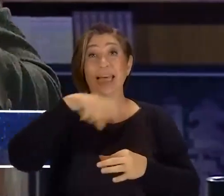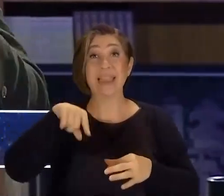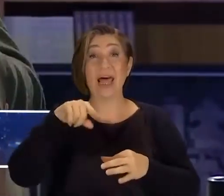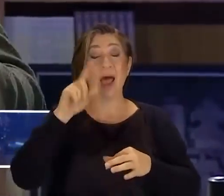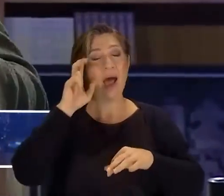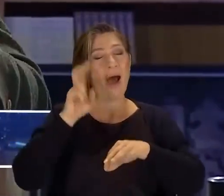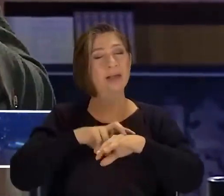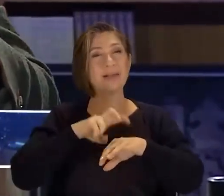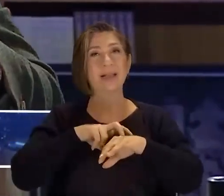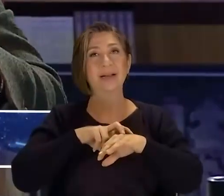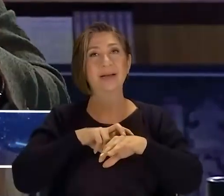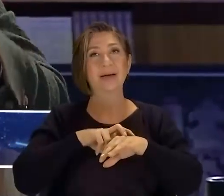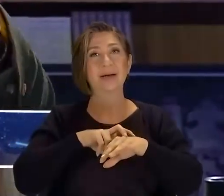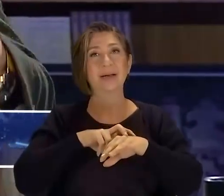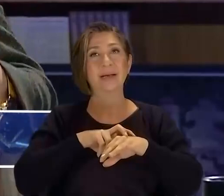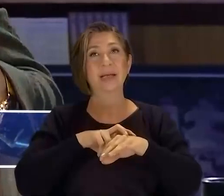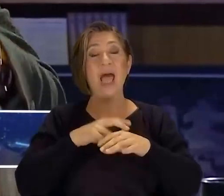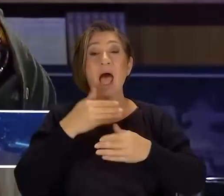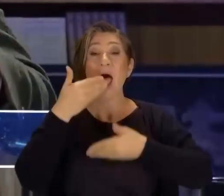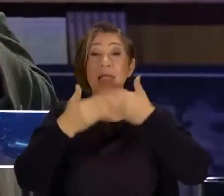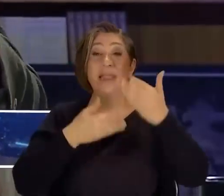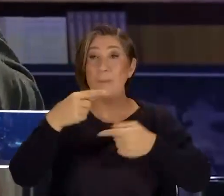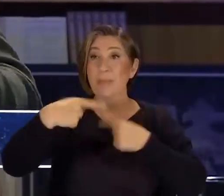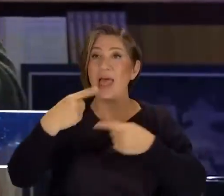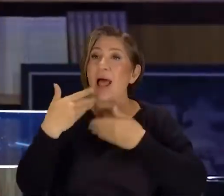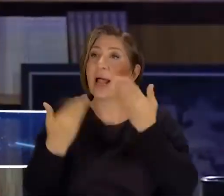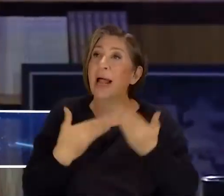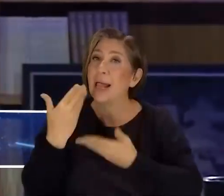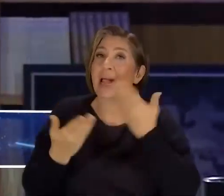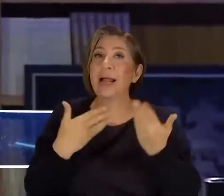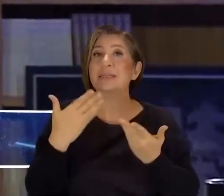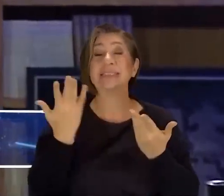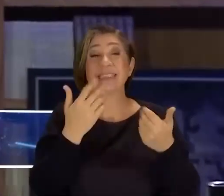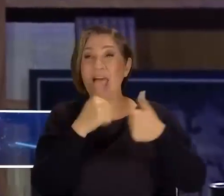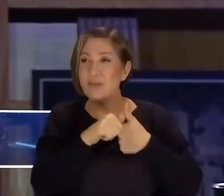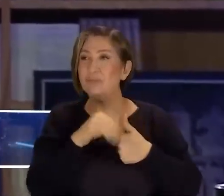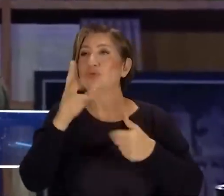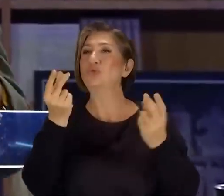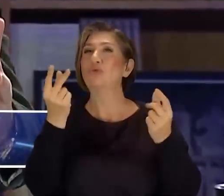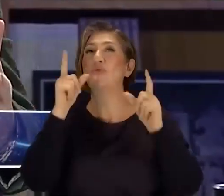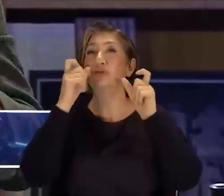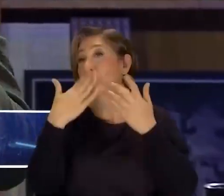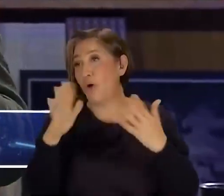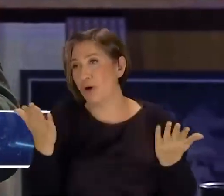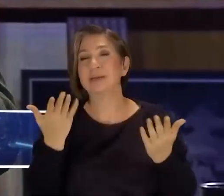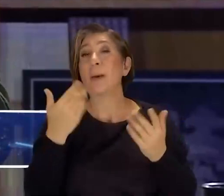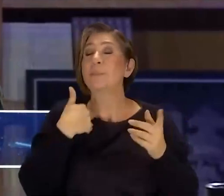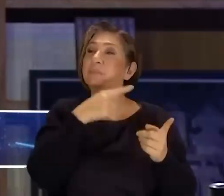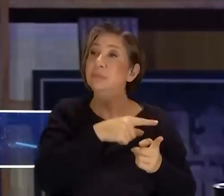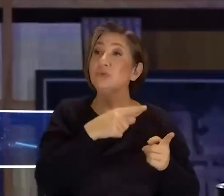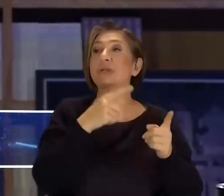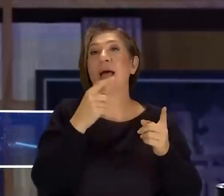Baran anılarını tarif ederek birbirlerine tarif ediyorlar ve sen nasıl evlenmişler iç düğün fotoğrafı yok